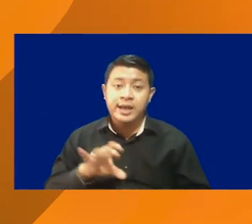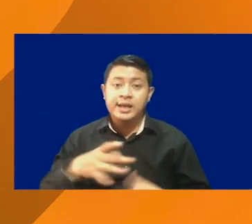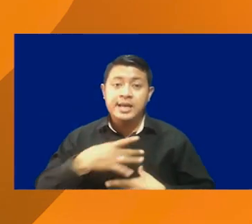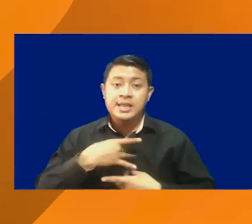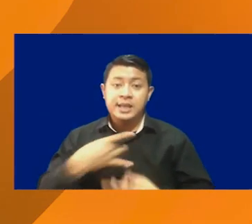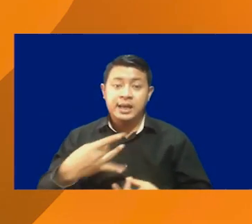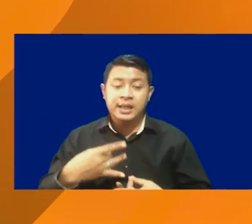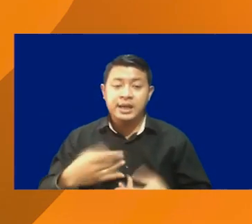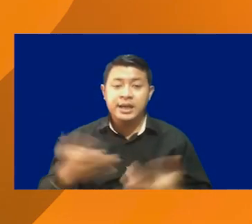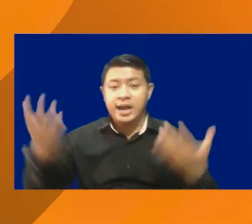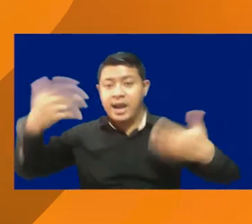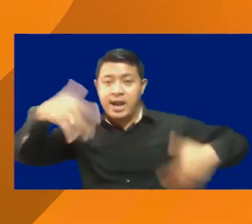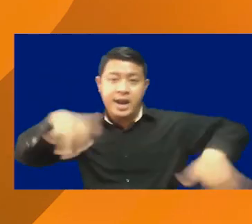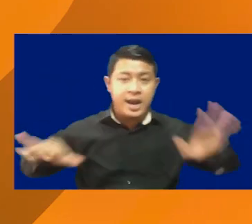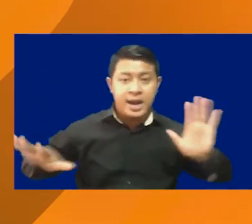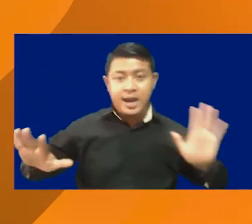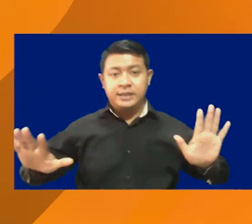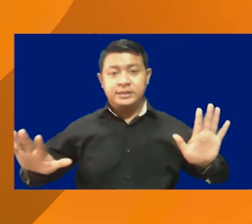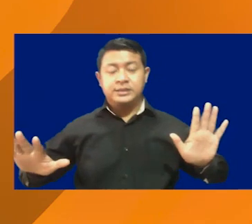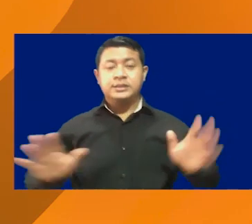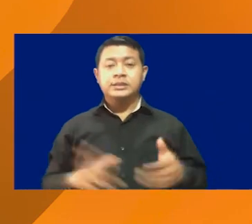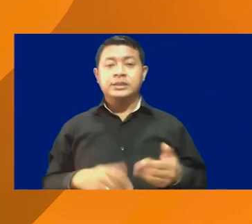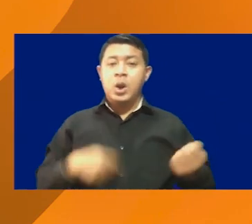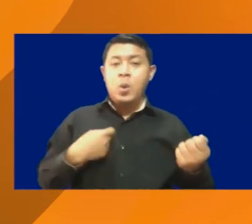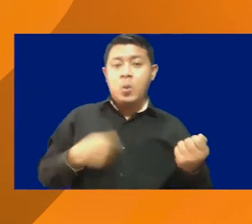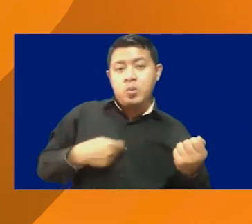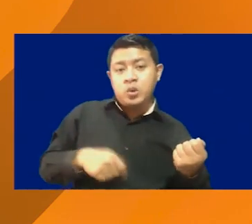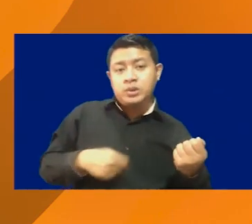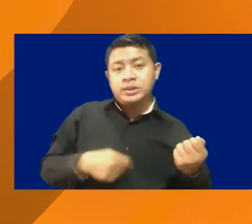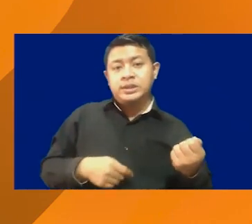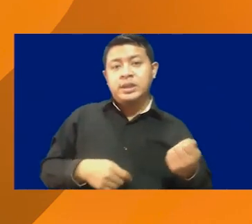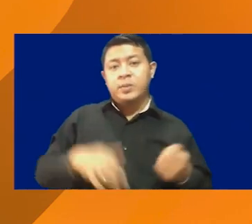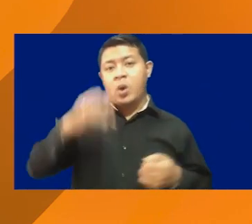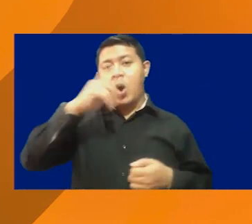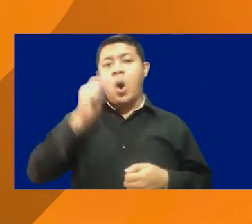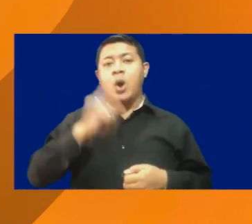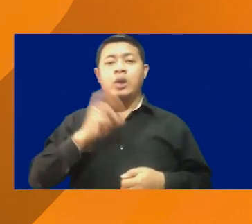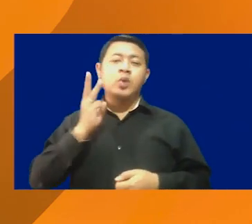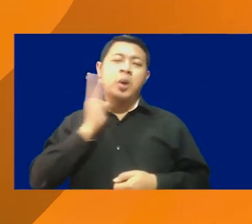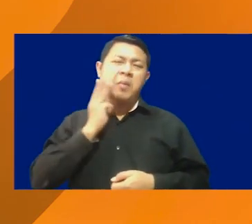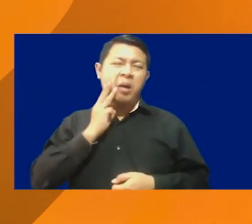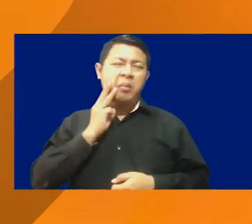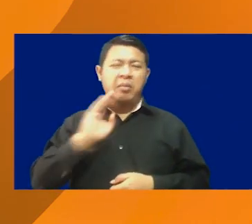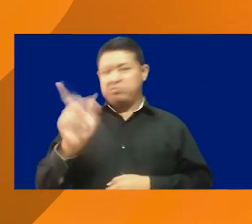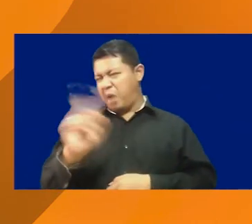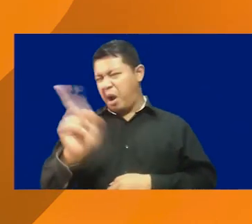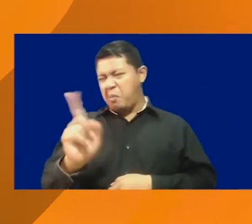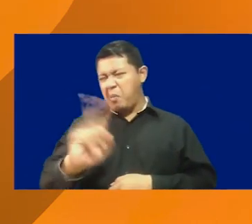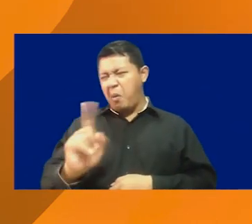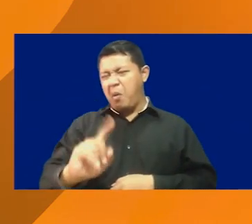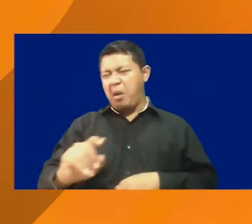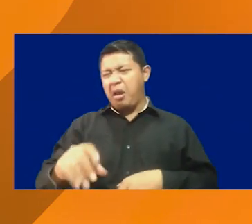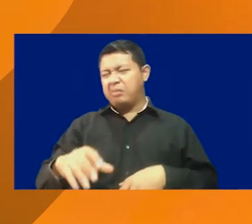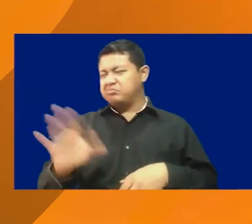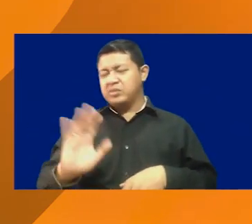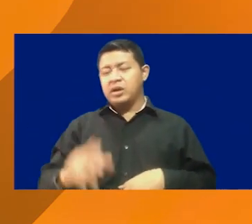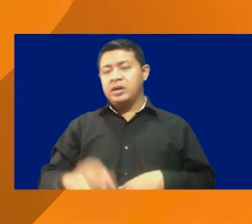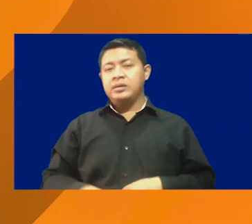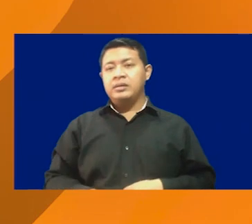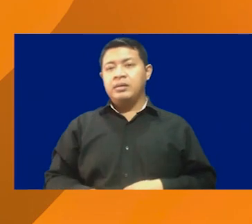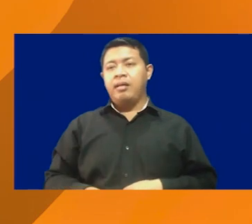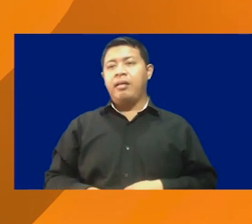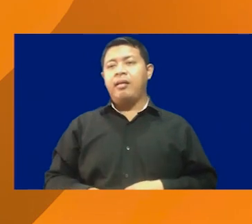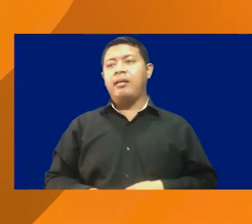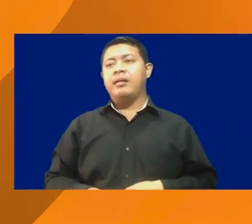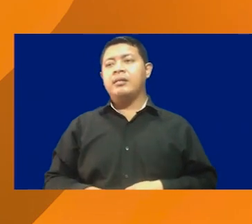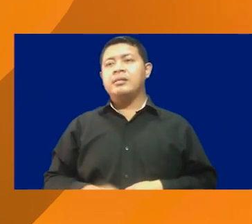Misalnya, saya itu sebenarnya tertarik dengan dance dan musik, tapi nggak boleh sama mama saya,